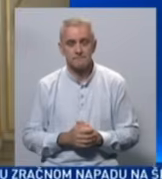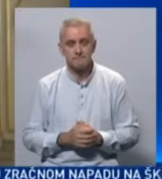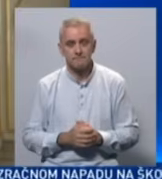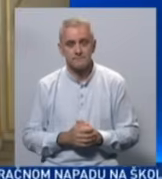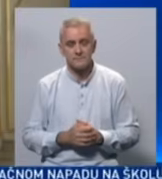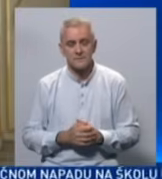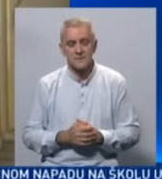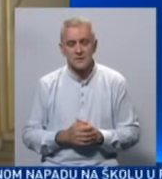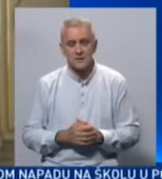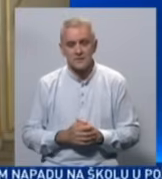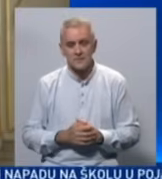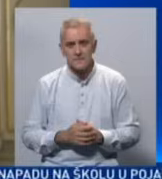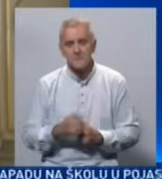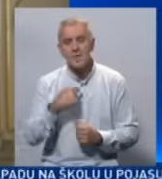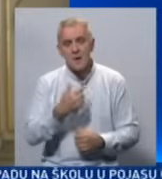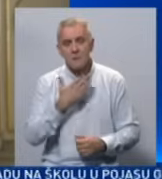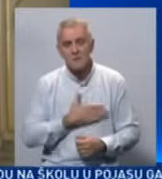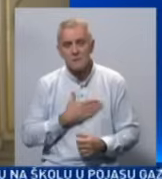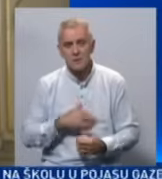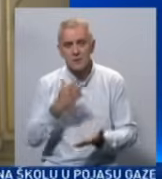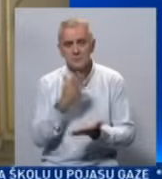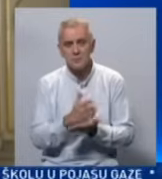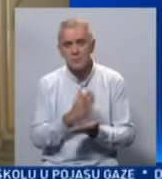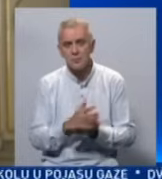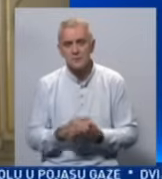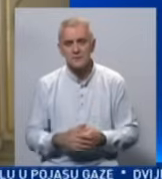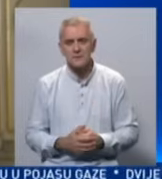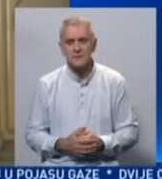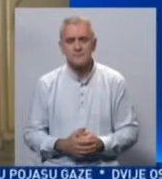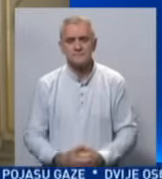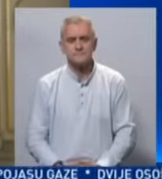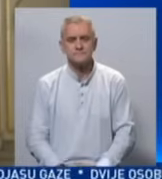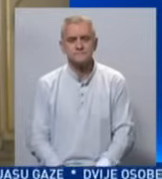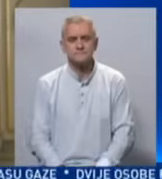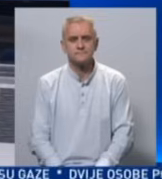šestice, znači ja volio da i ja budem perfektan u petak.